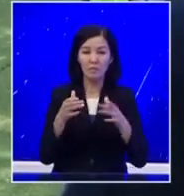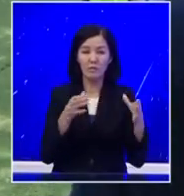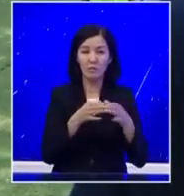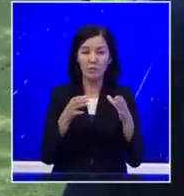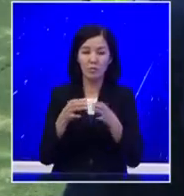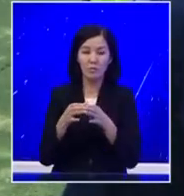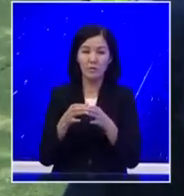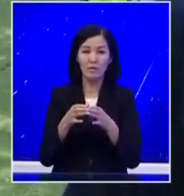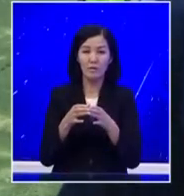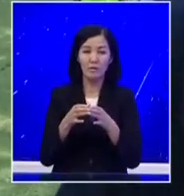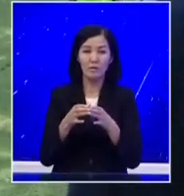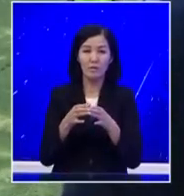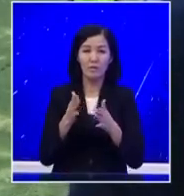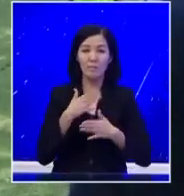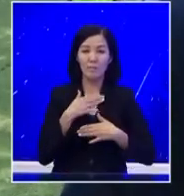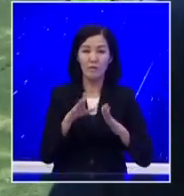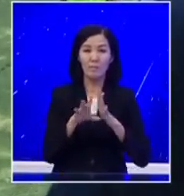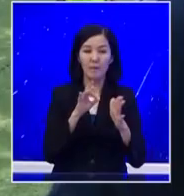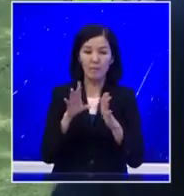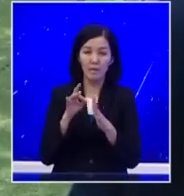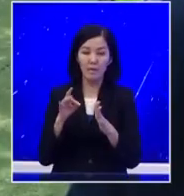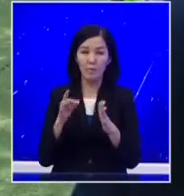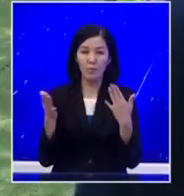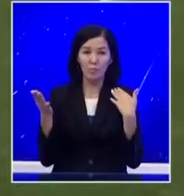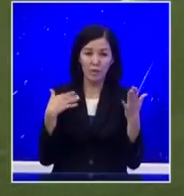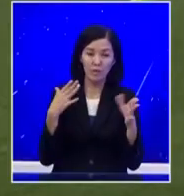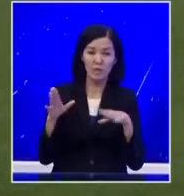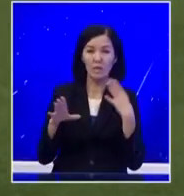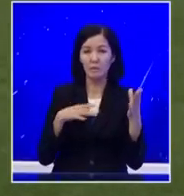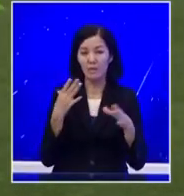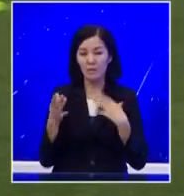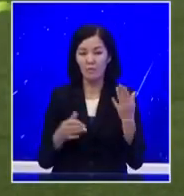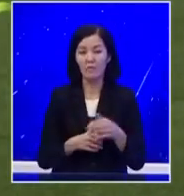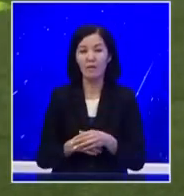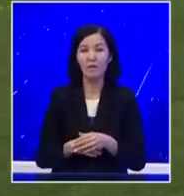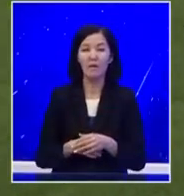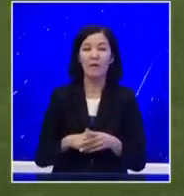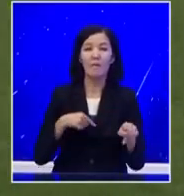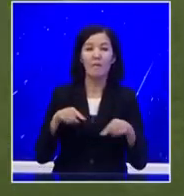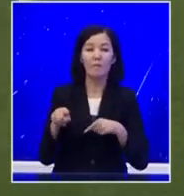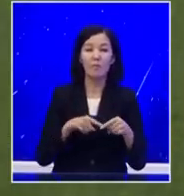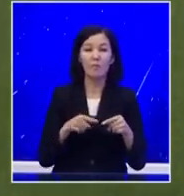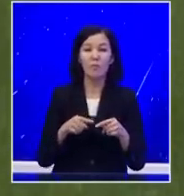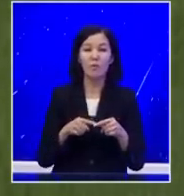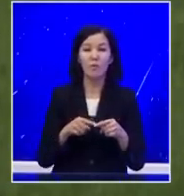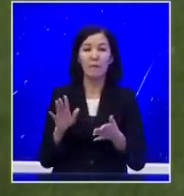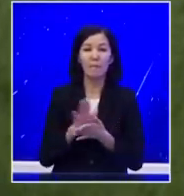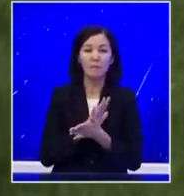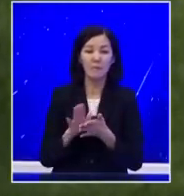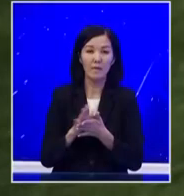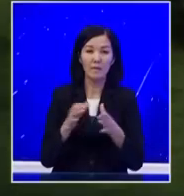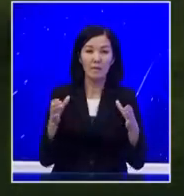уже отбираем упражнение чтобы она была шепчемся напомню в секции по футболу идет активный набор детей на бесплатной основе